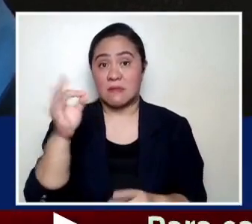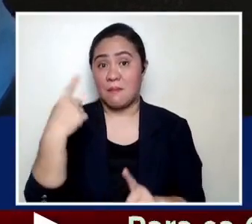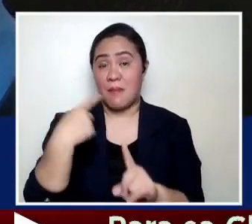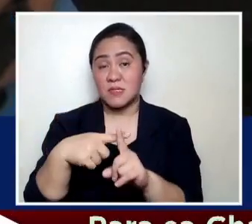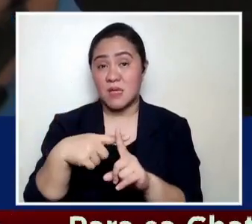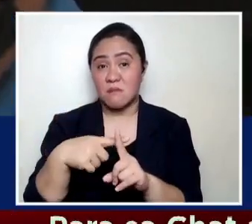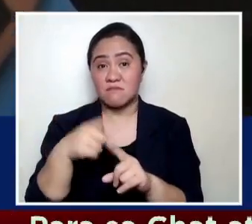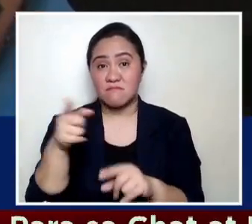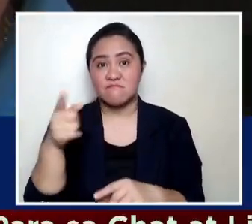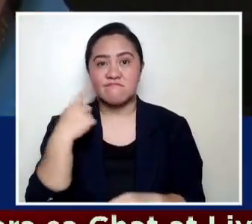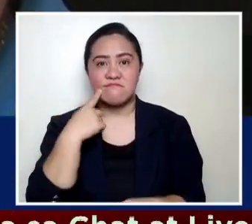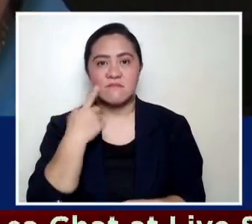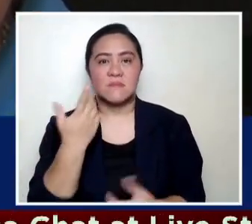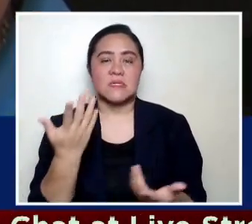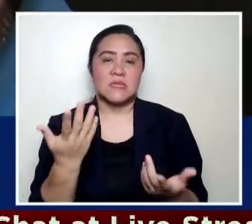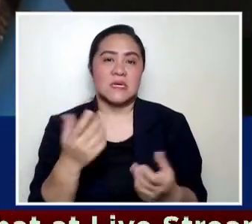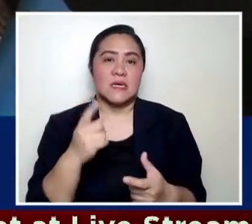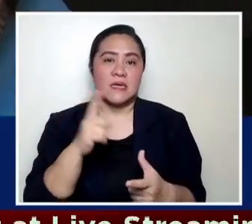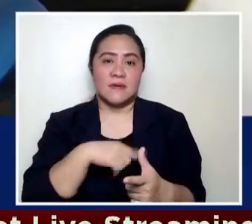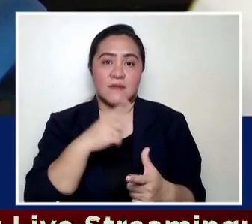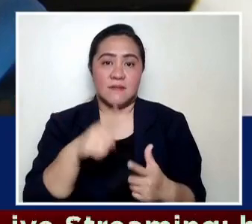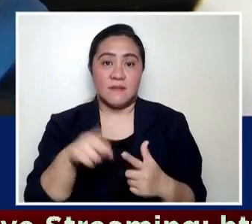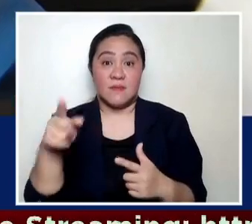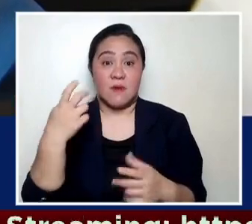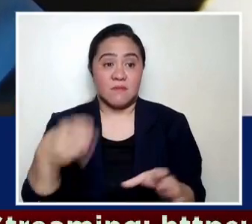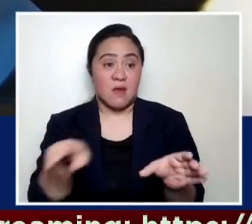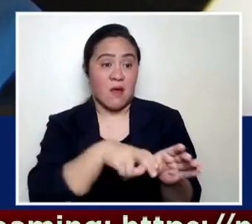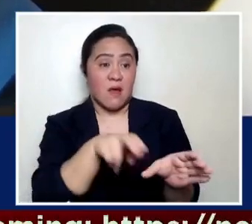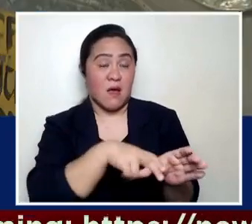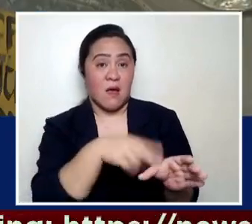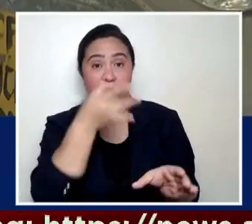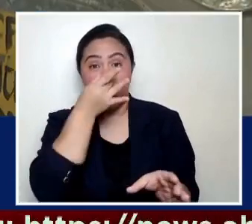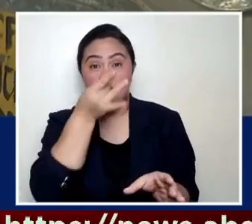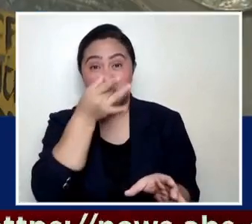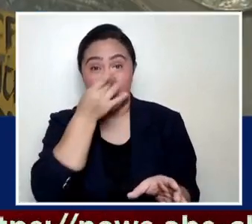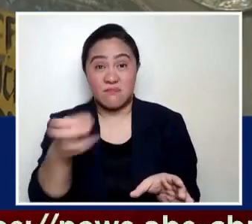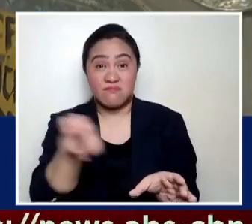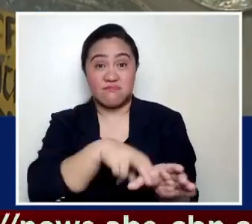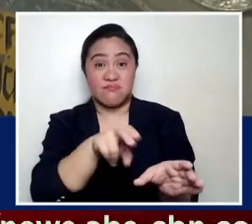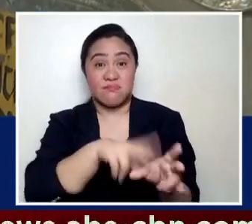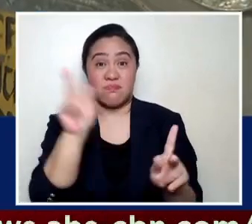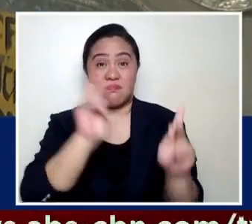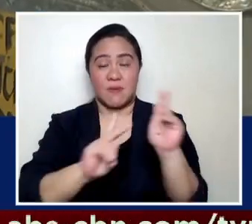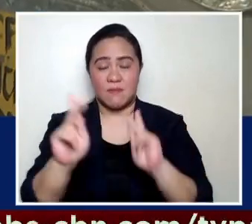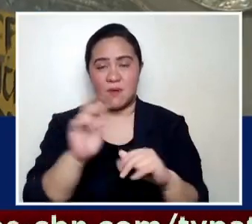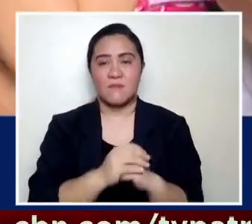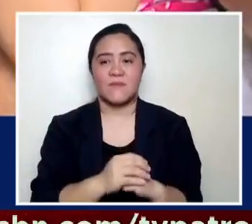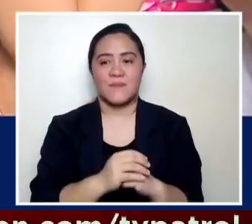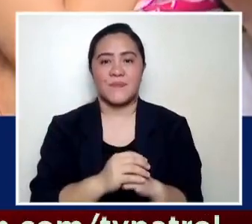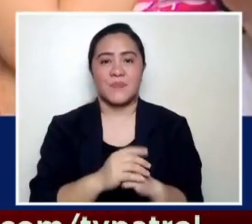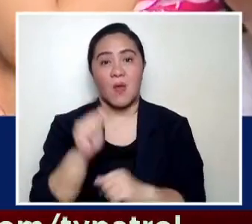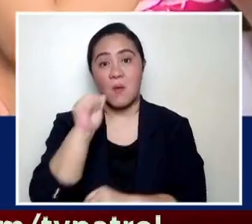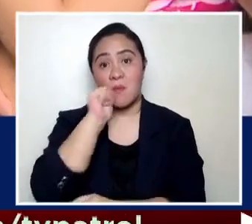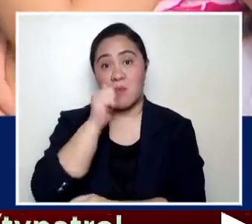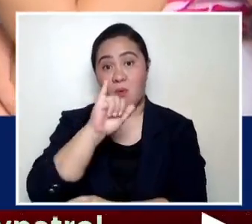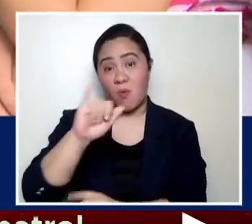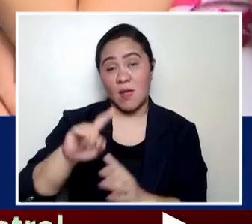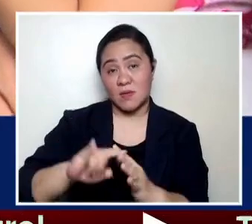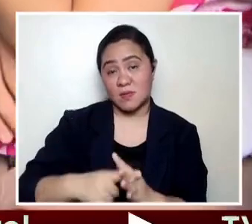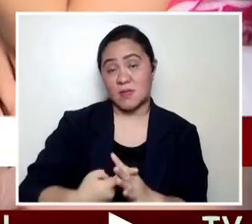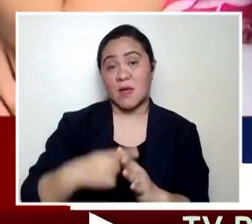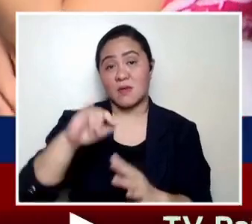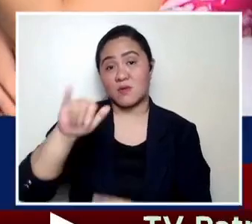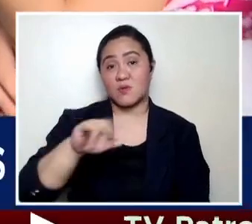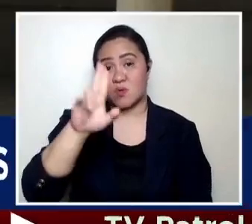90 plus na, ma'am, eh. Tapos, ma'am, yung pasahero, madalang. Parang wala din nangyari. Simula bukas, July 1, ipatutupad na ang